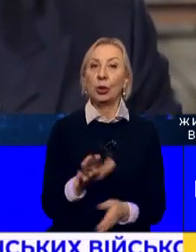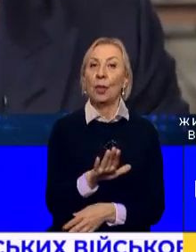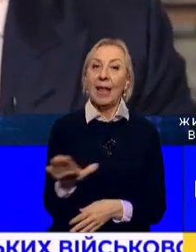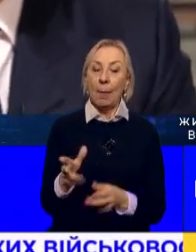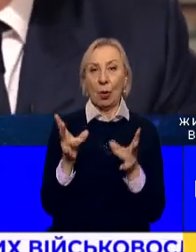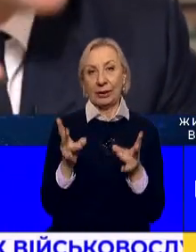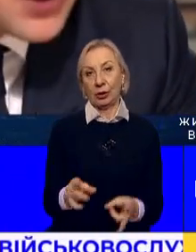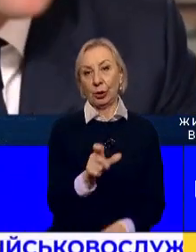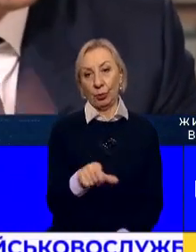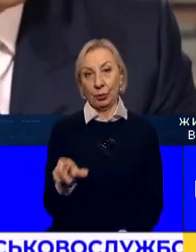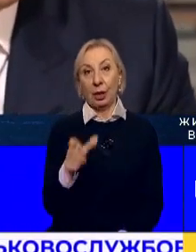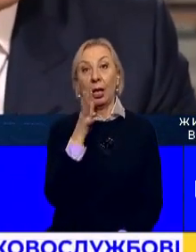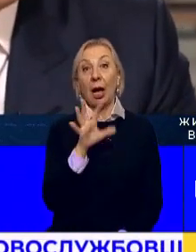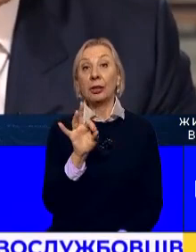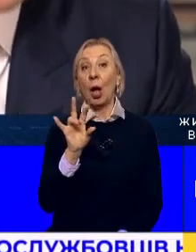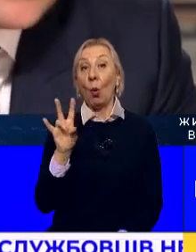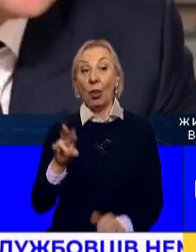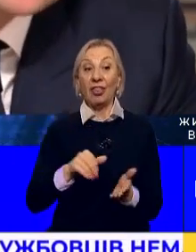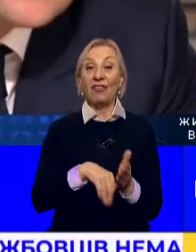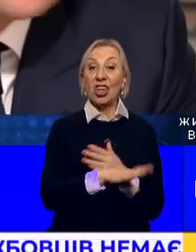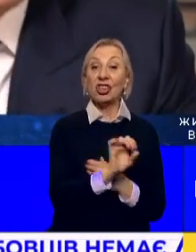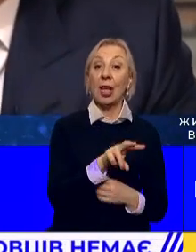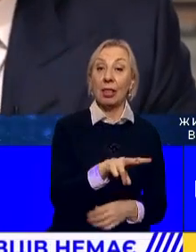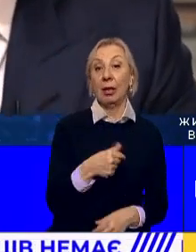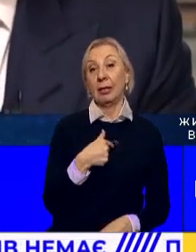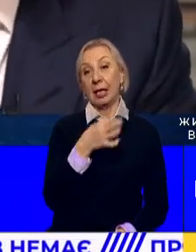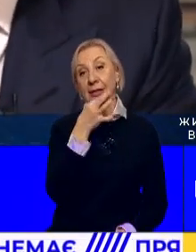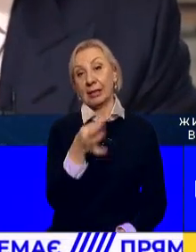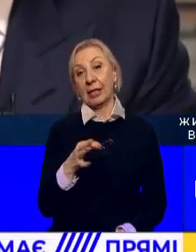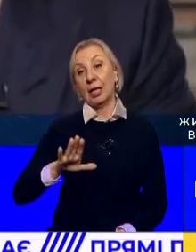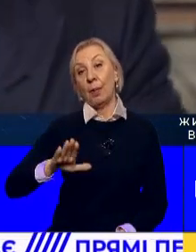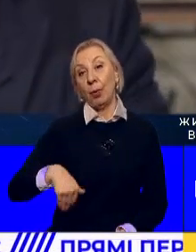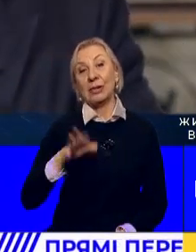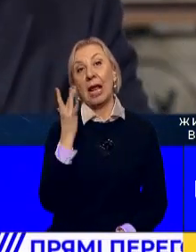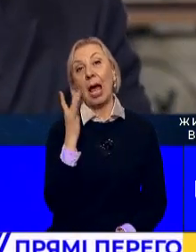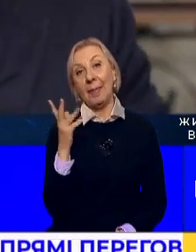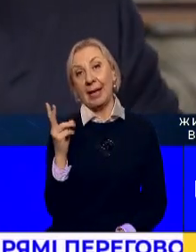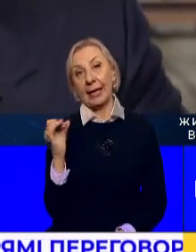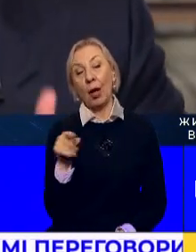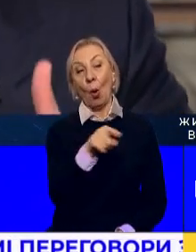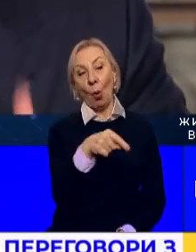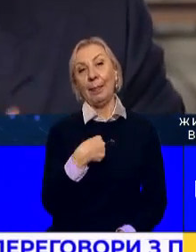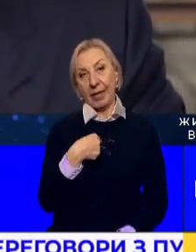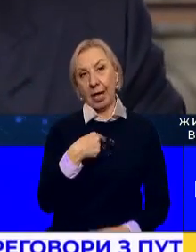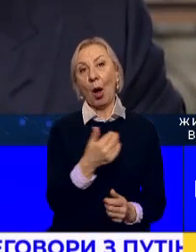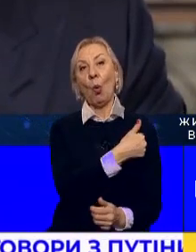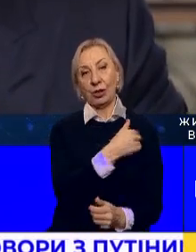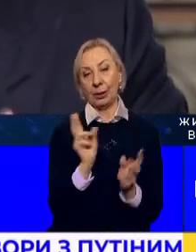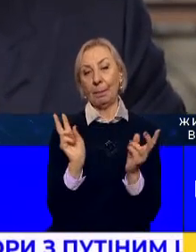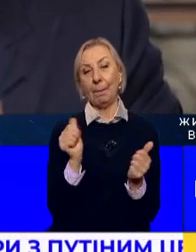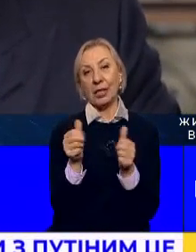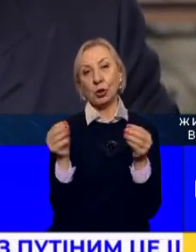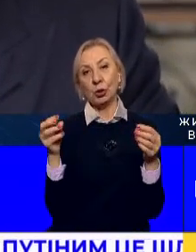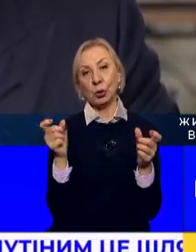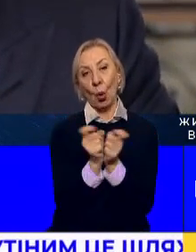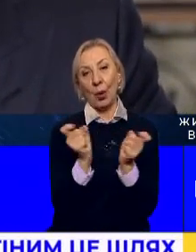люди. Коли він вийшов, смотрите, я сказав, що після Америки він хоче мене поссорити. Не только меня, а